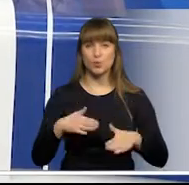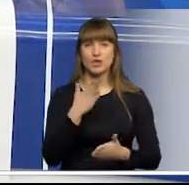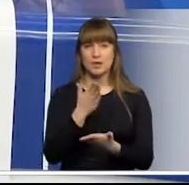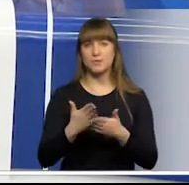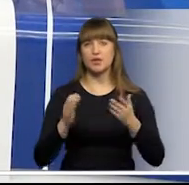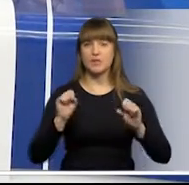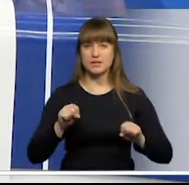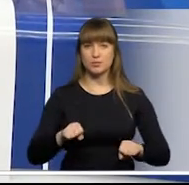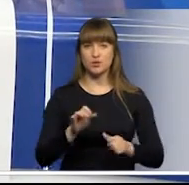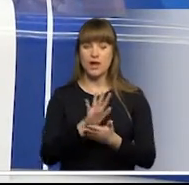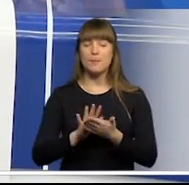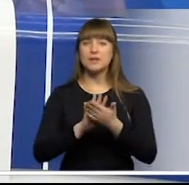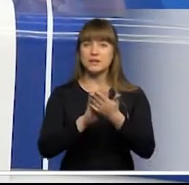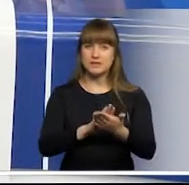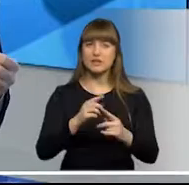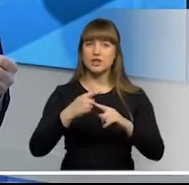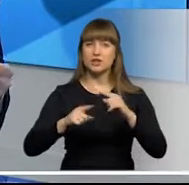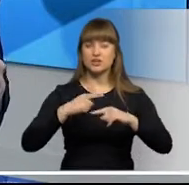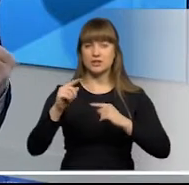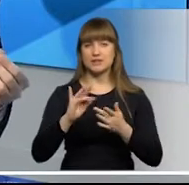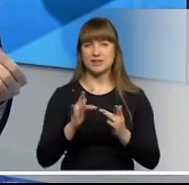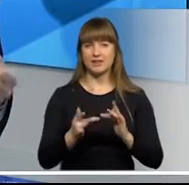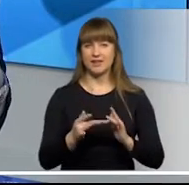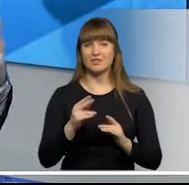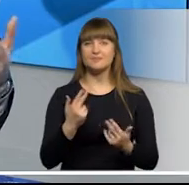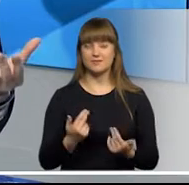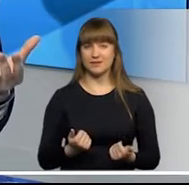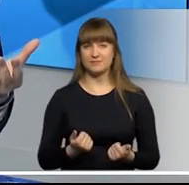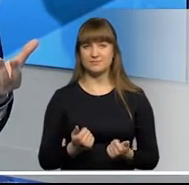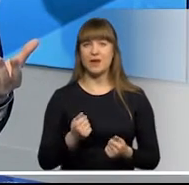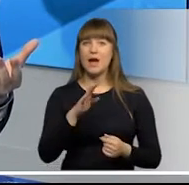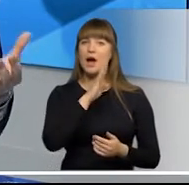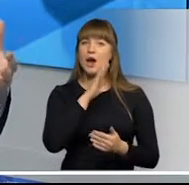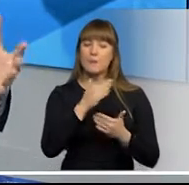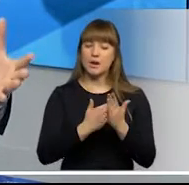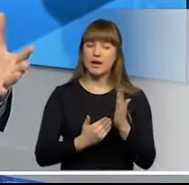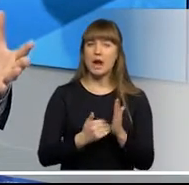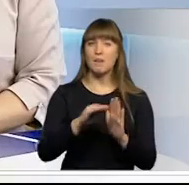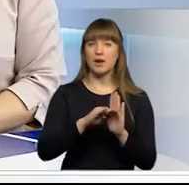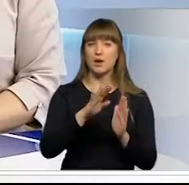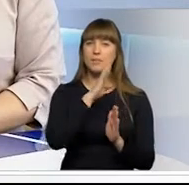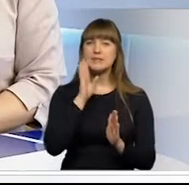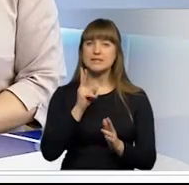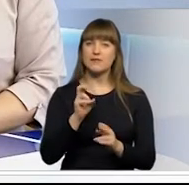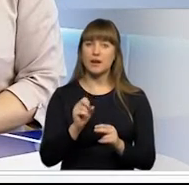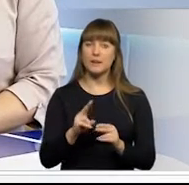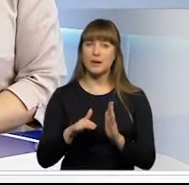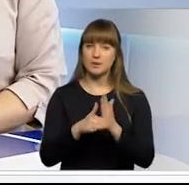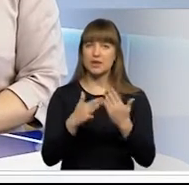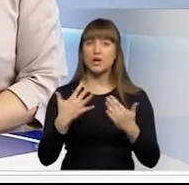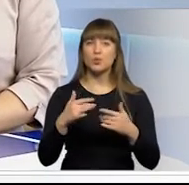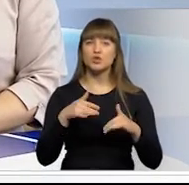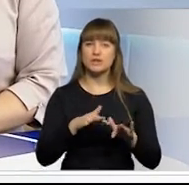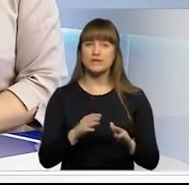Угу. Программа материнского капитала действует уже 10 лет, в этом году юбилей. Как долго еще она будет